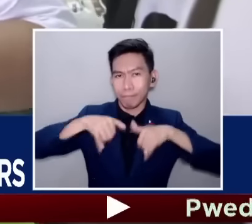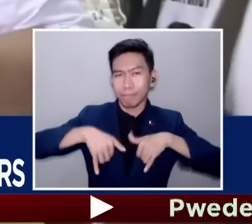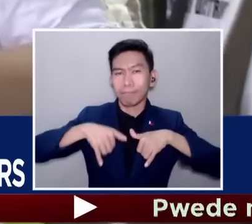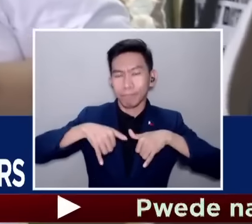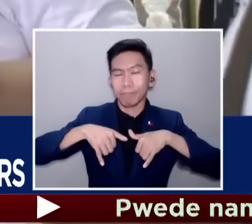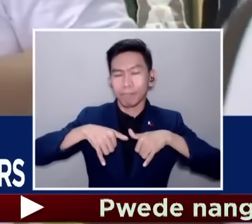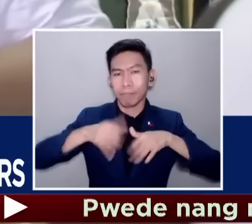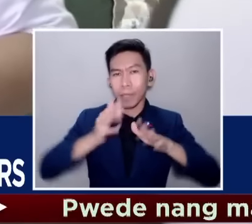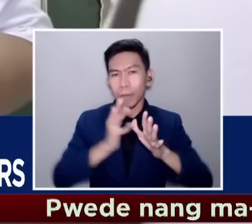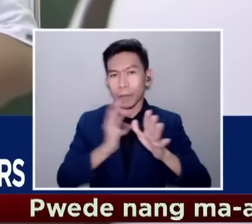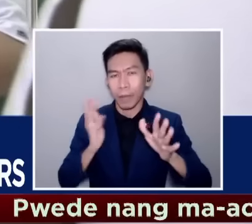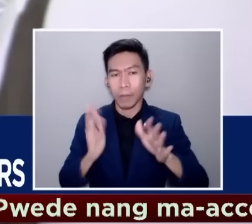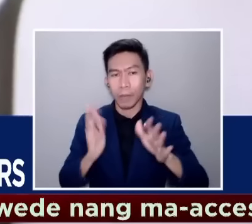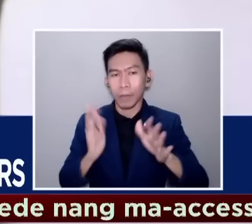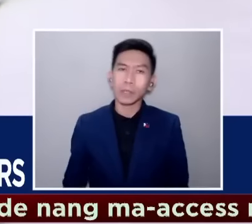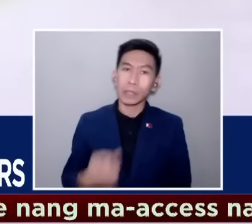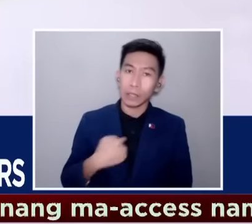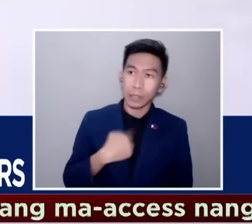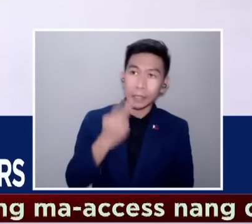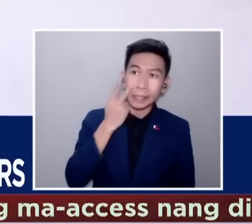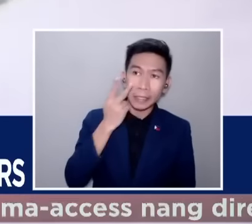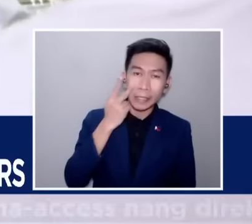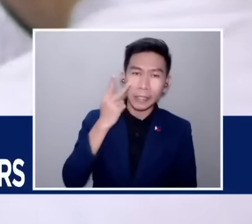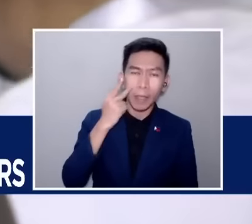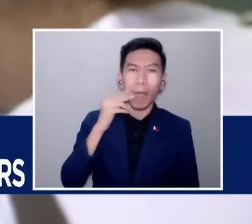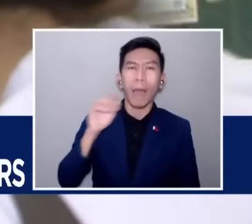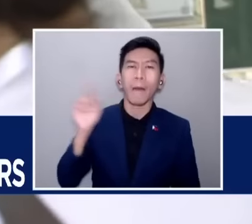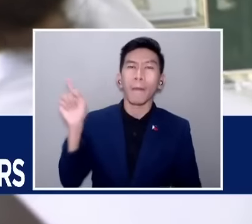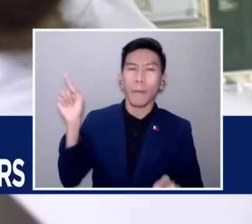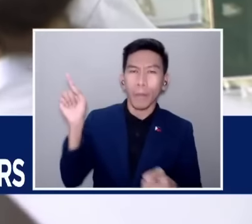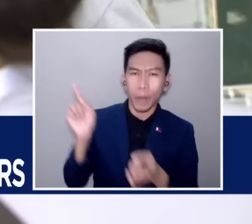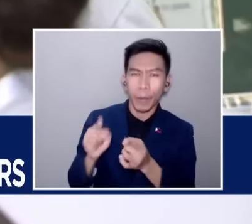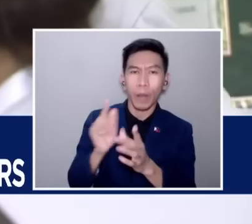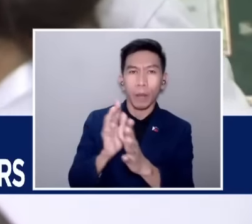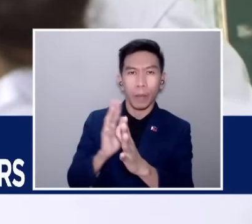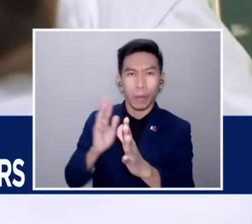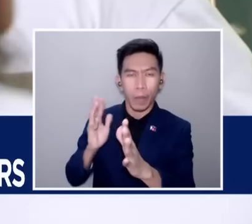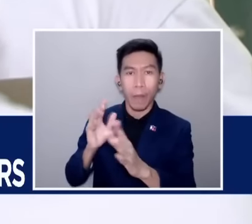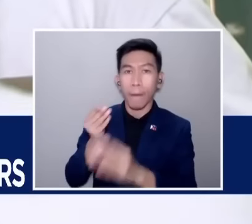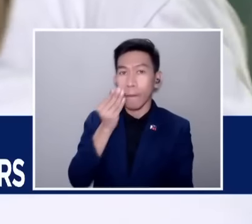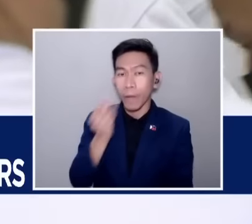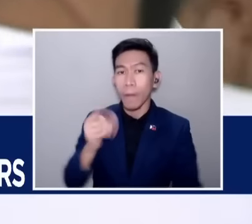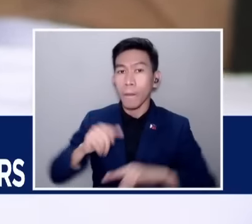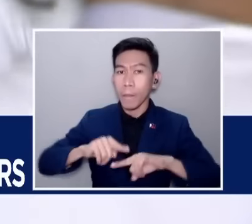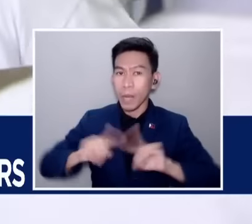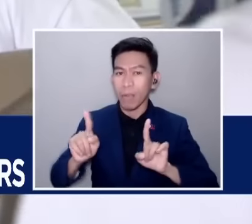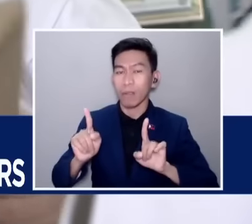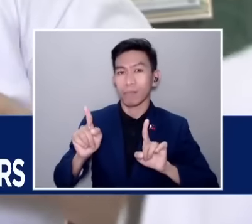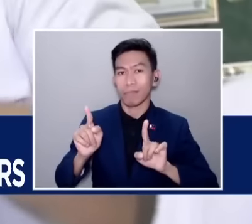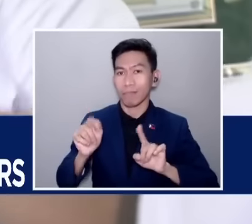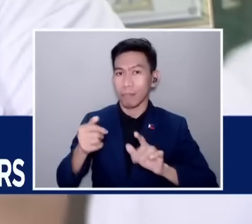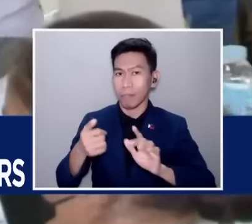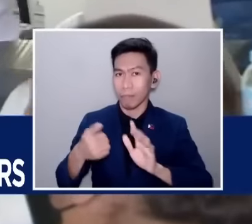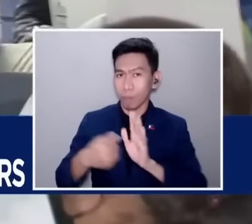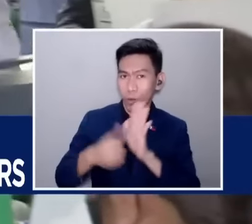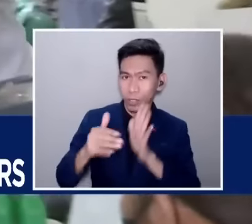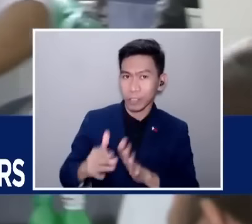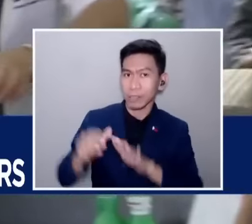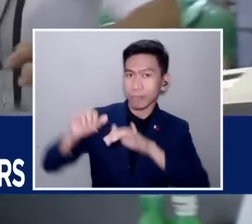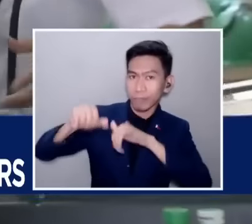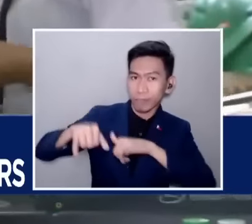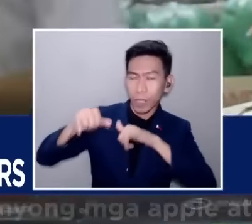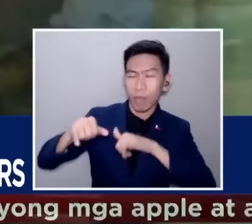yung pila sa aking nakikita. Pero the fact na may natitira pa rin dito mga botante, ayon sa mga electoral board members,